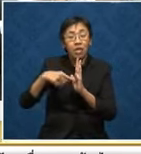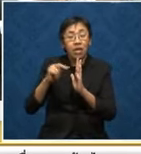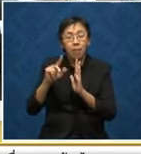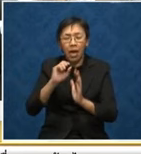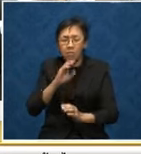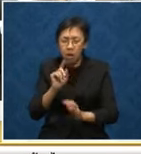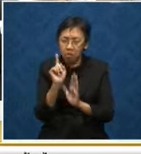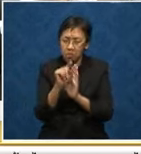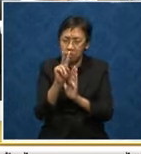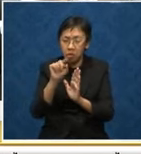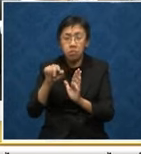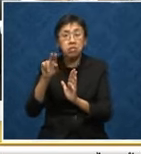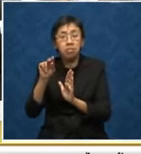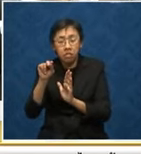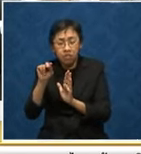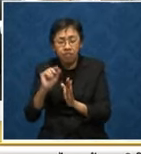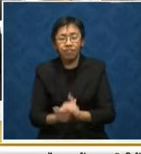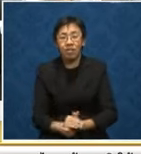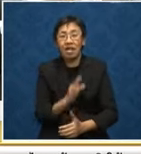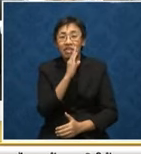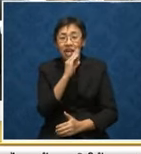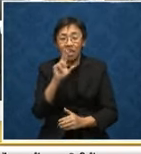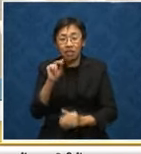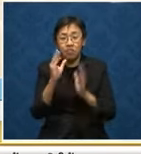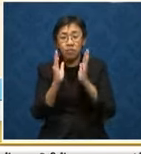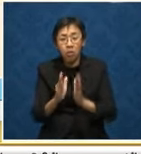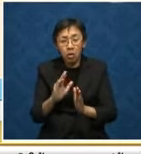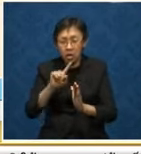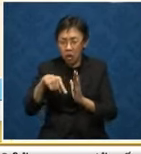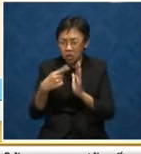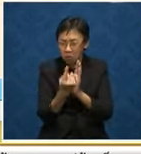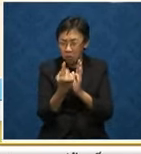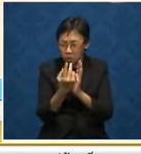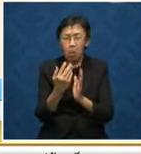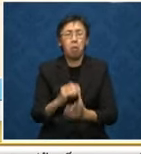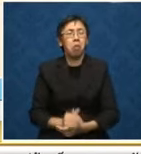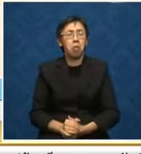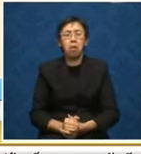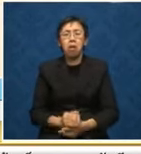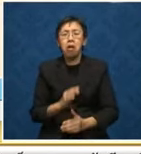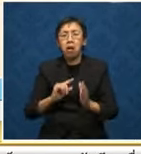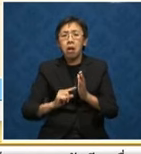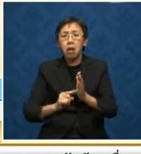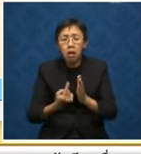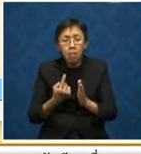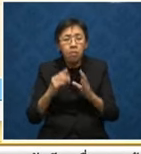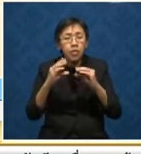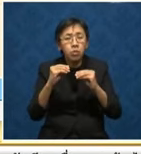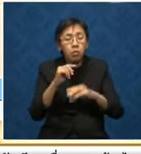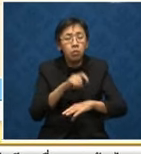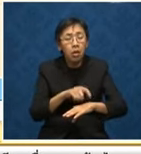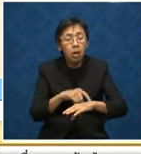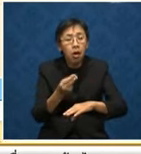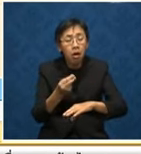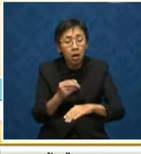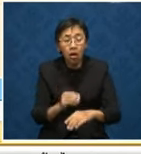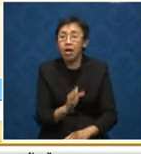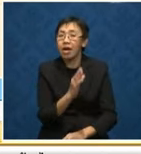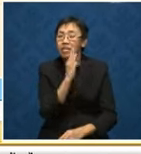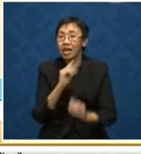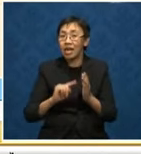ที30วินาทีถ้า30คนมันเข้าไปเป็นชั่วโมงแล้วก็ท่านจะเริ่มการประชุมสมมติว่าเริ่ม